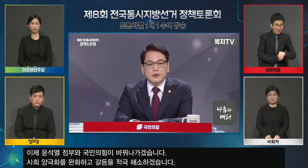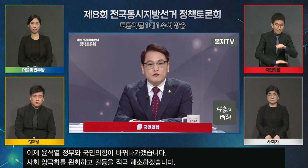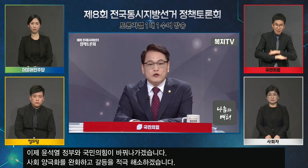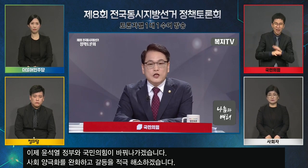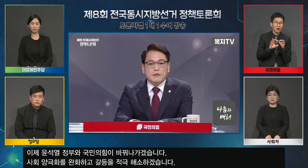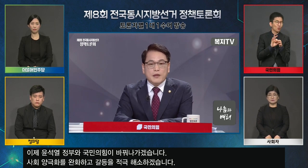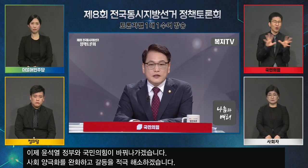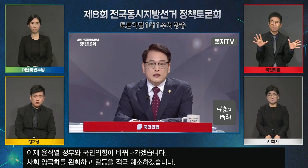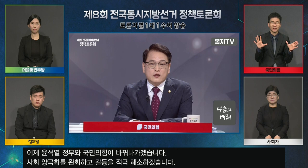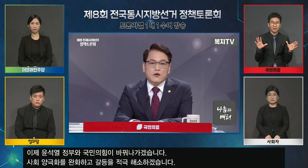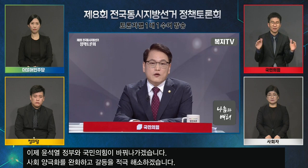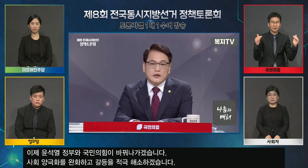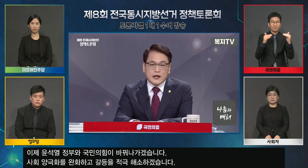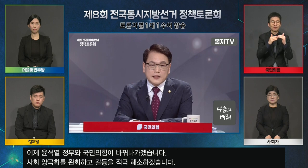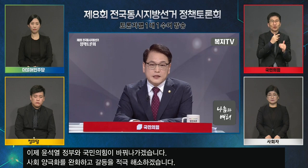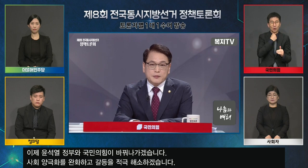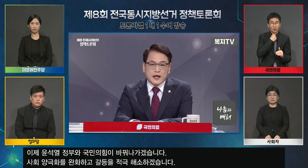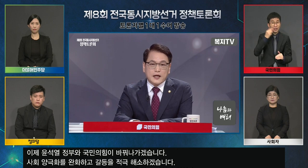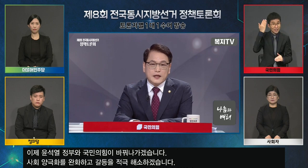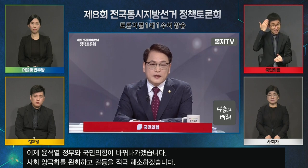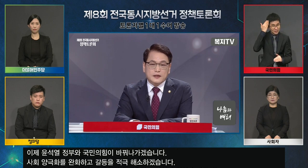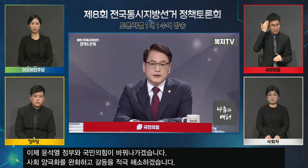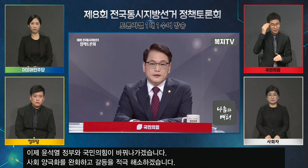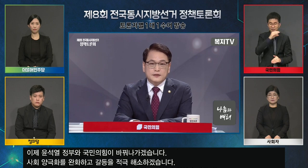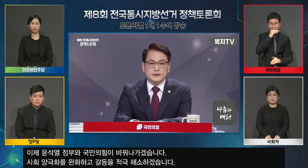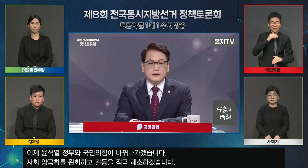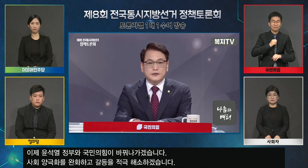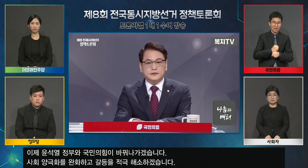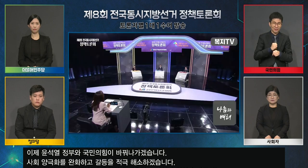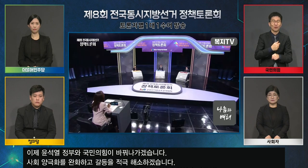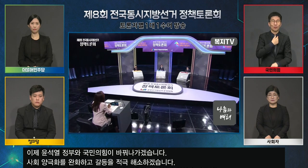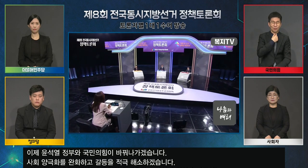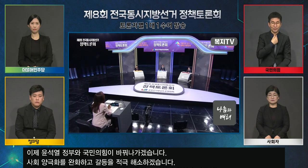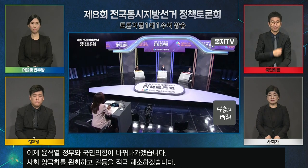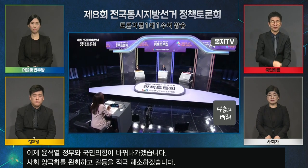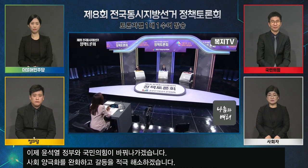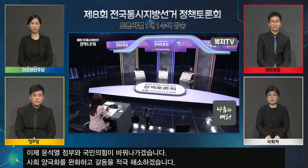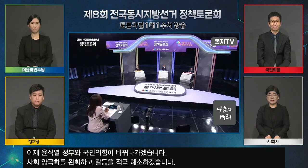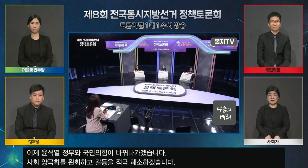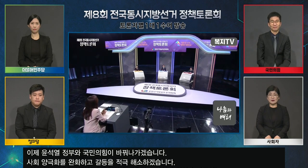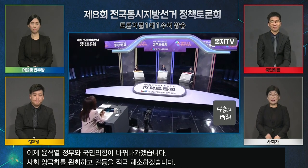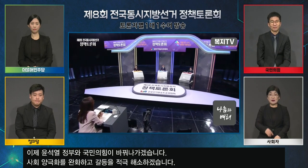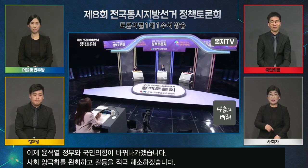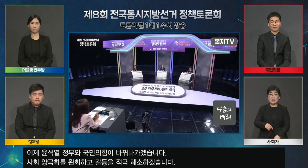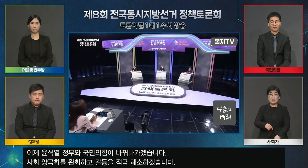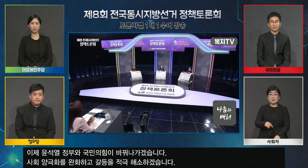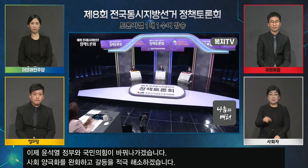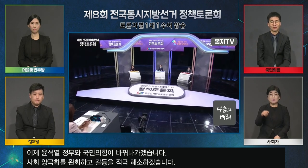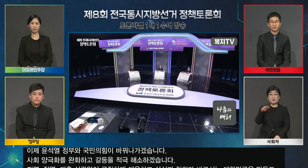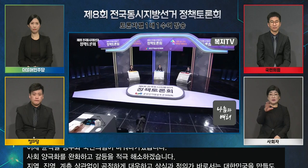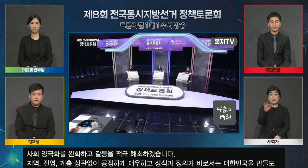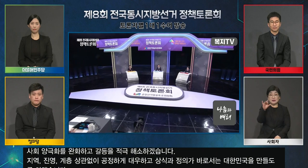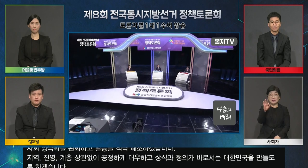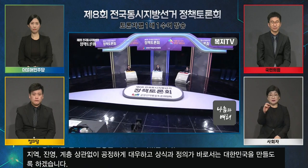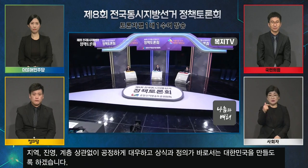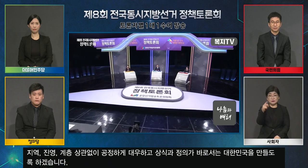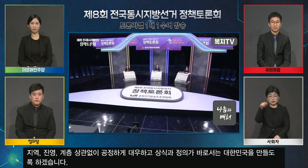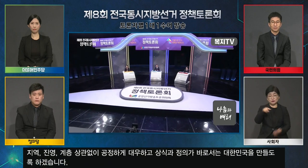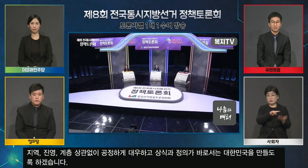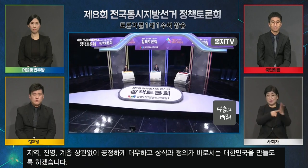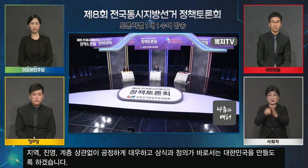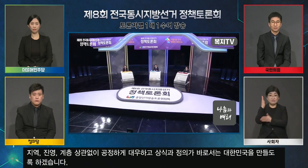대한민국을 만들더러 나가겠습니다. 정의당 이훈주 원내수석부대표 말씀해 주시죠.